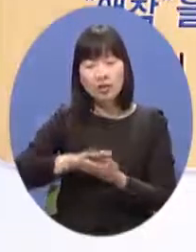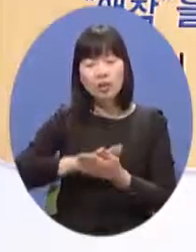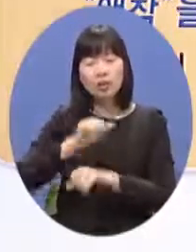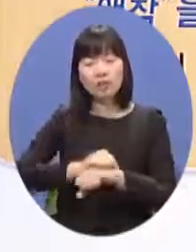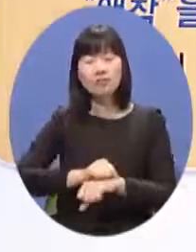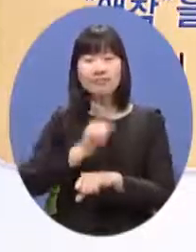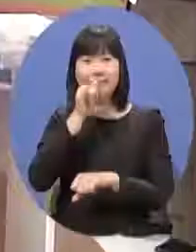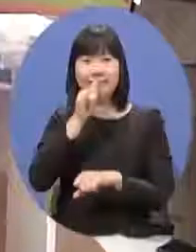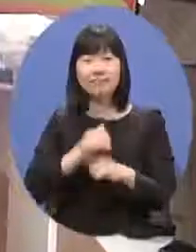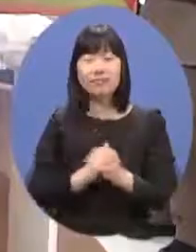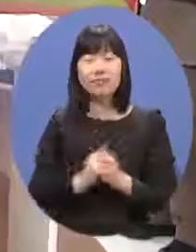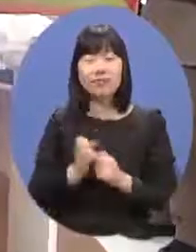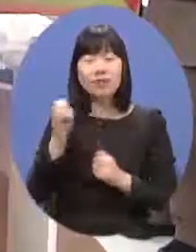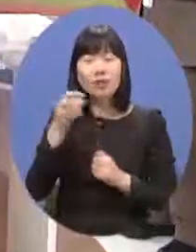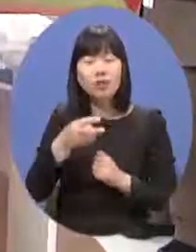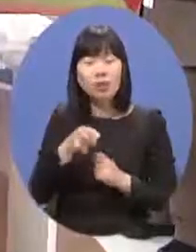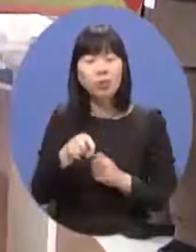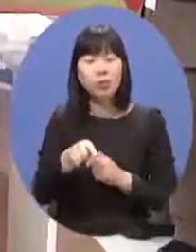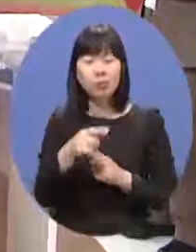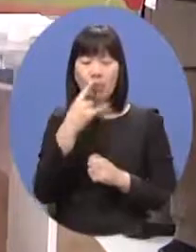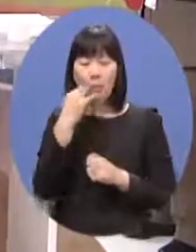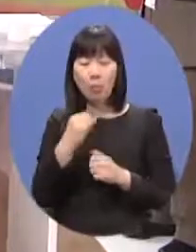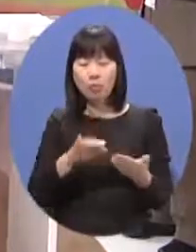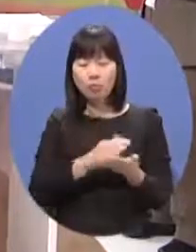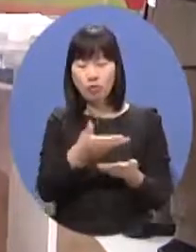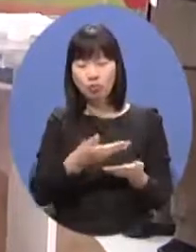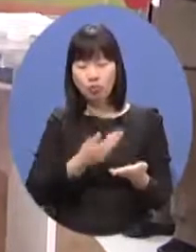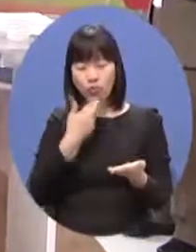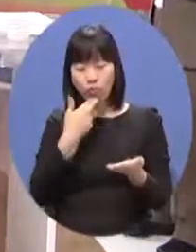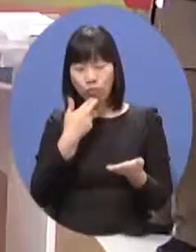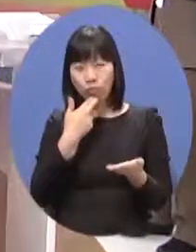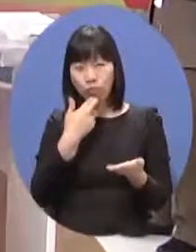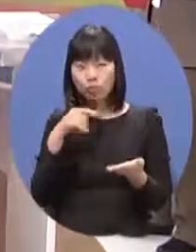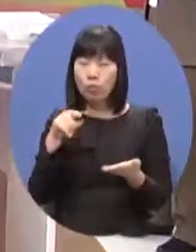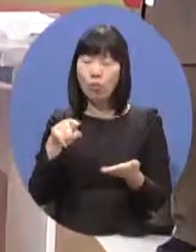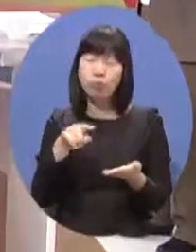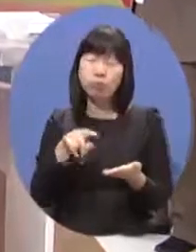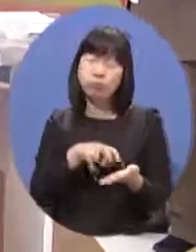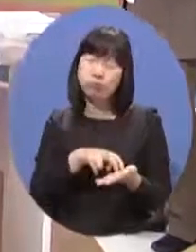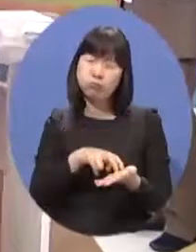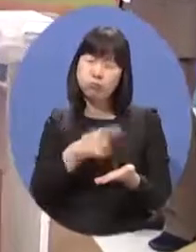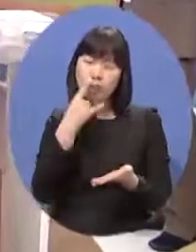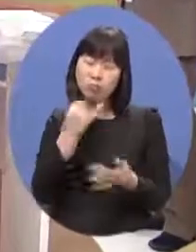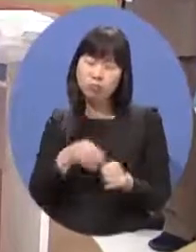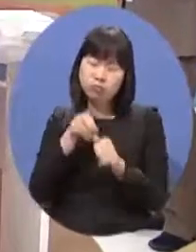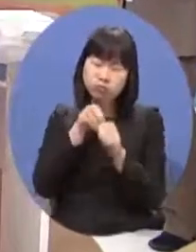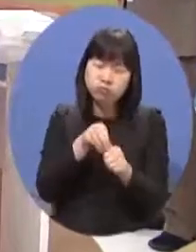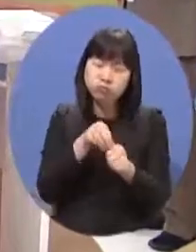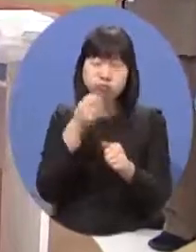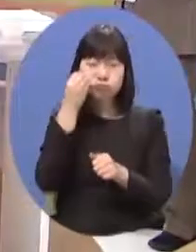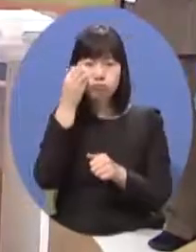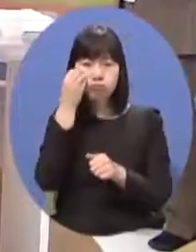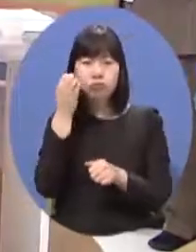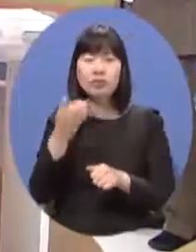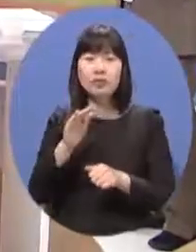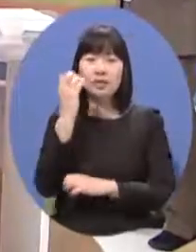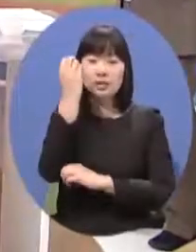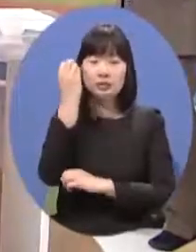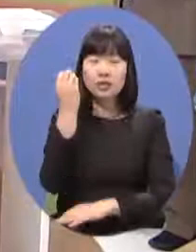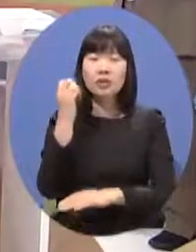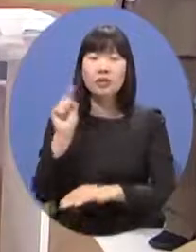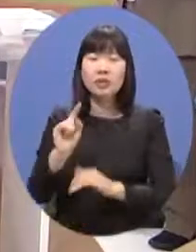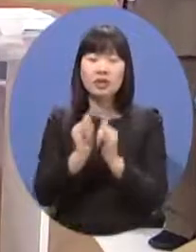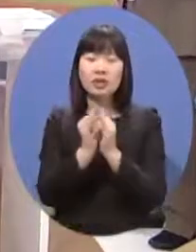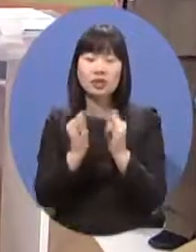잘하죠. 그럼 이렇게 쟤는 엄마가 안 놀아줬나? 이러기도 하고 쟤는 불안한가 왜 이렇게 엄마한테 들러붙어? 그런데 기본적으로